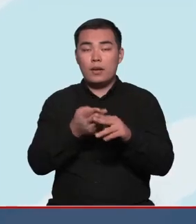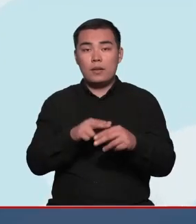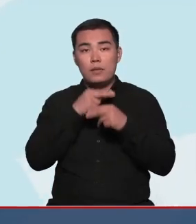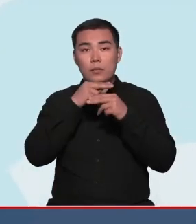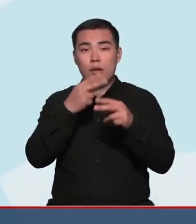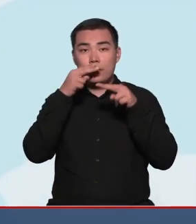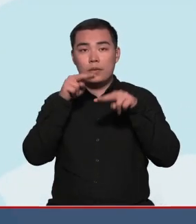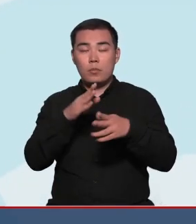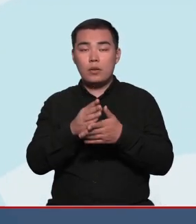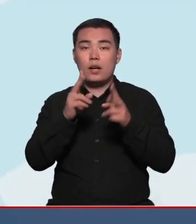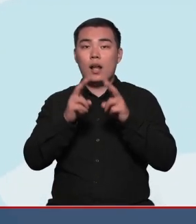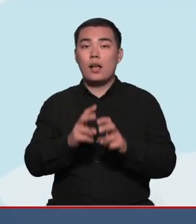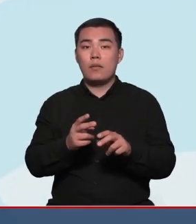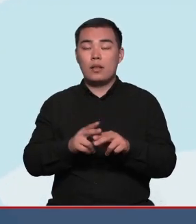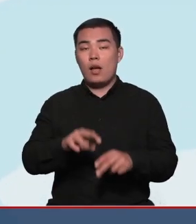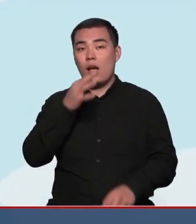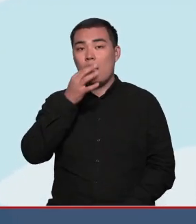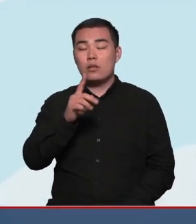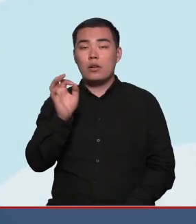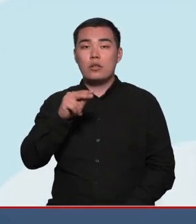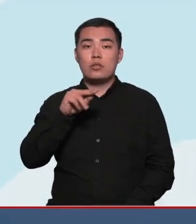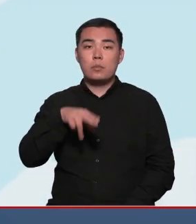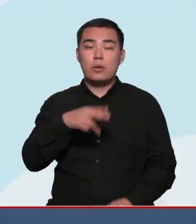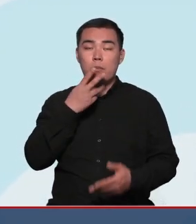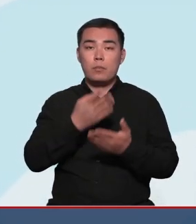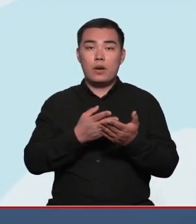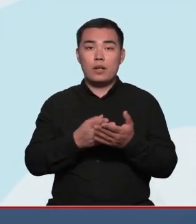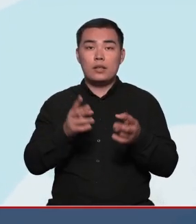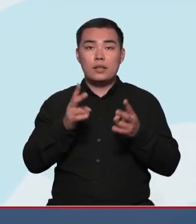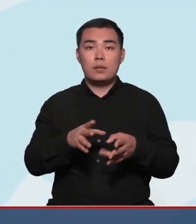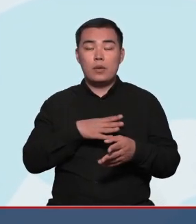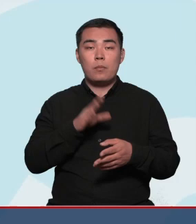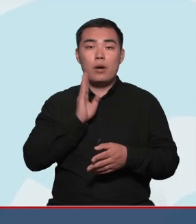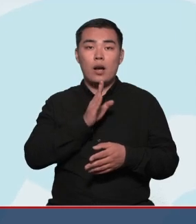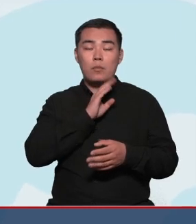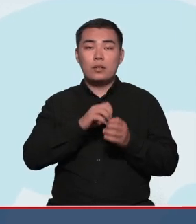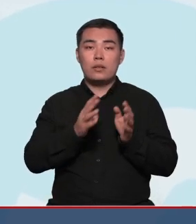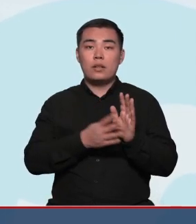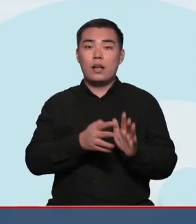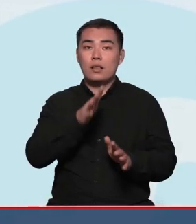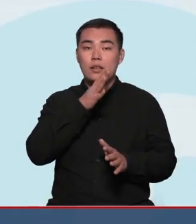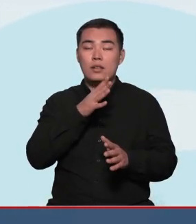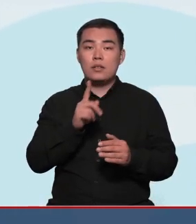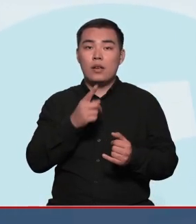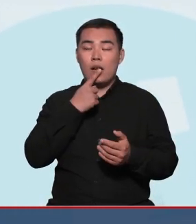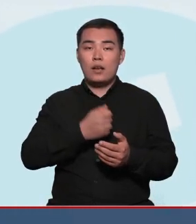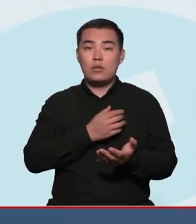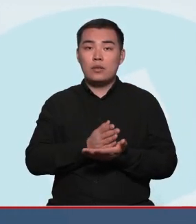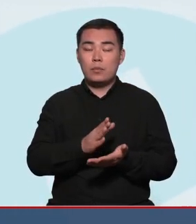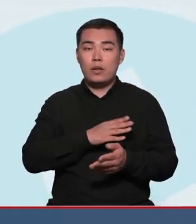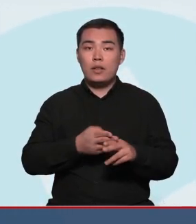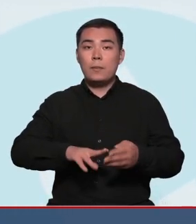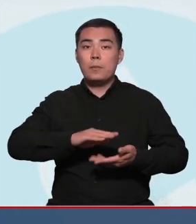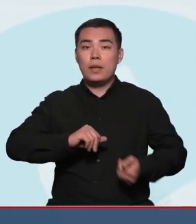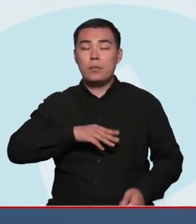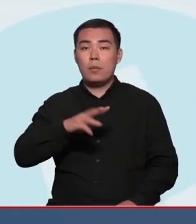на контроль ход расследования стоит отметить что очп в воинской части сообщила мама девятнадцатилетней срочника на службу его